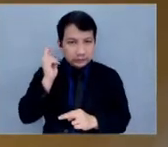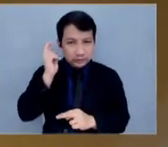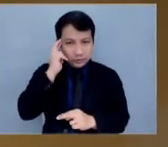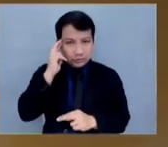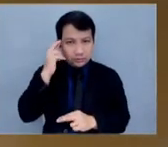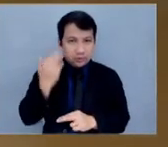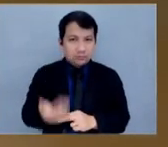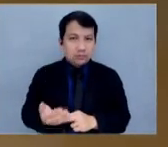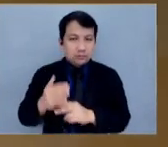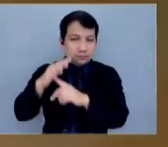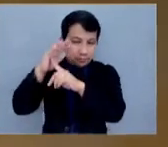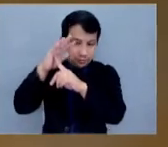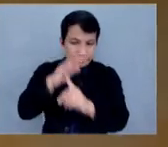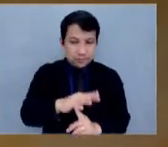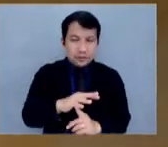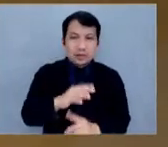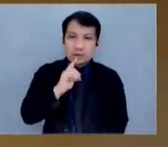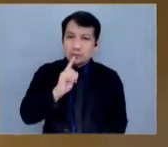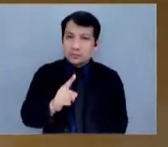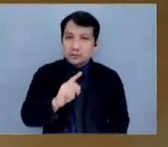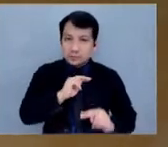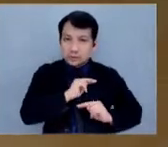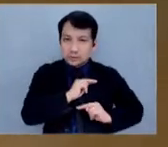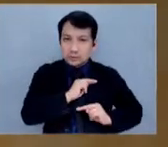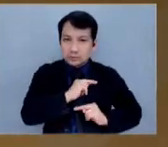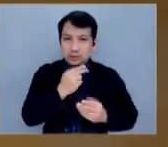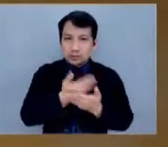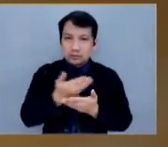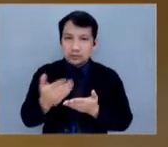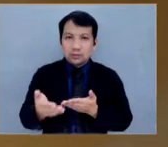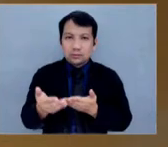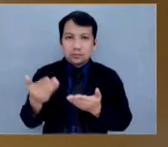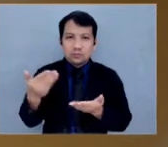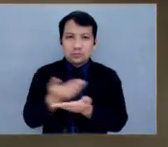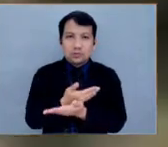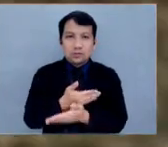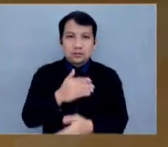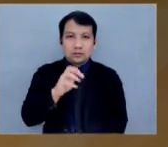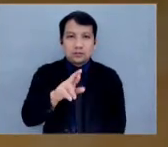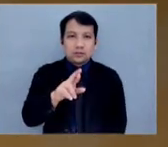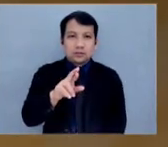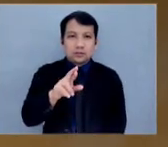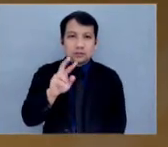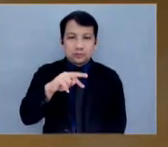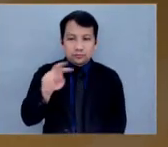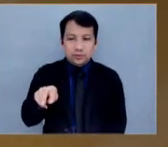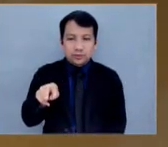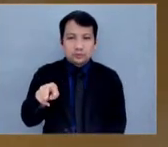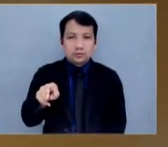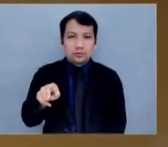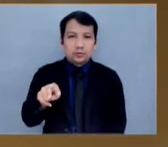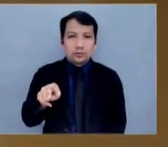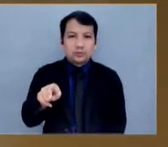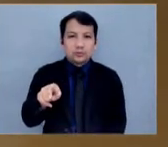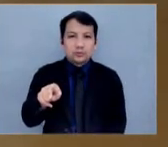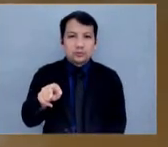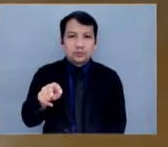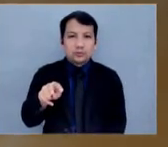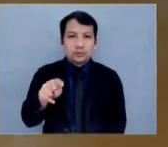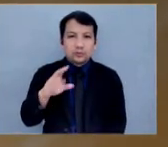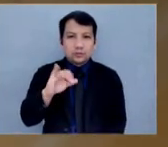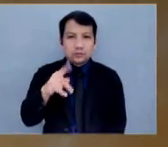Pero paglilinaw ng Navy, nabili nila ng brand new ang R-22 chopper noong 2017. Nag-iisa lang daw